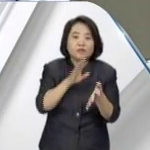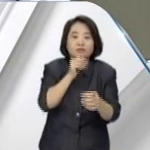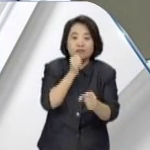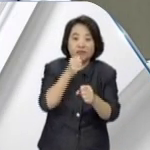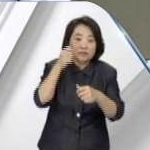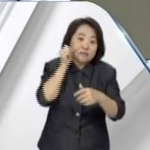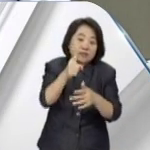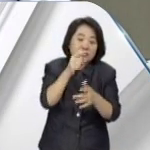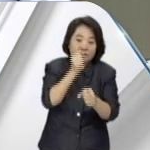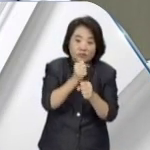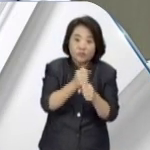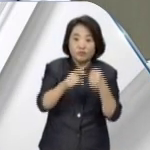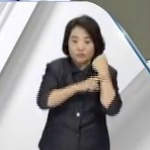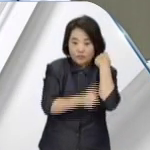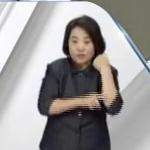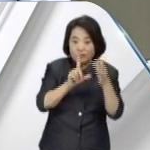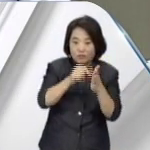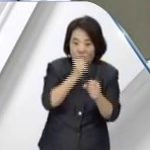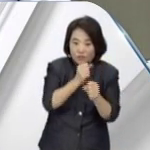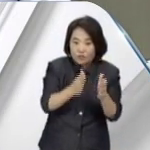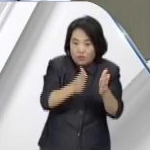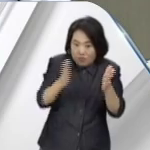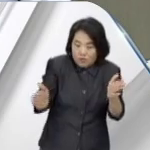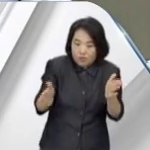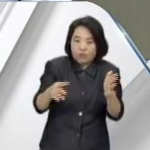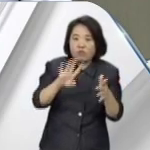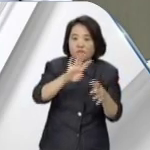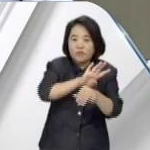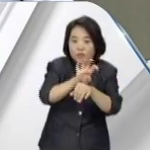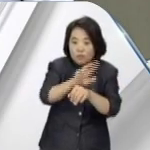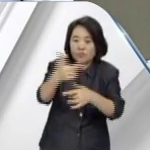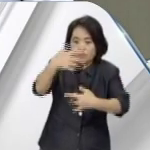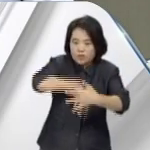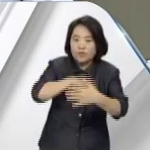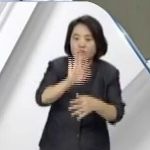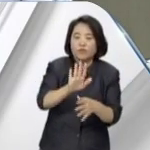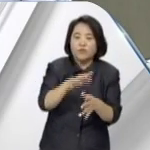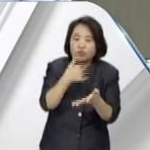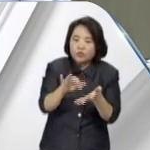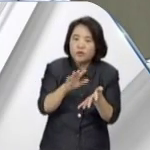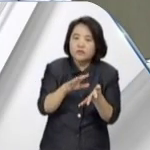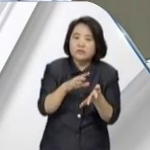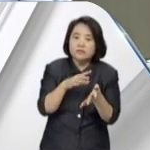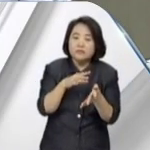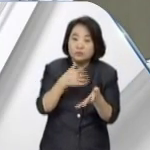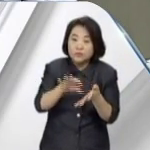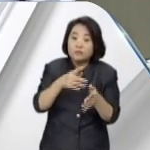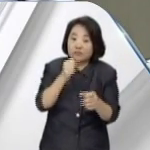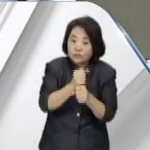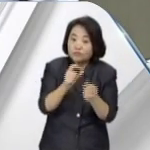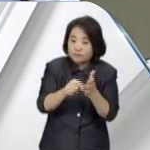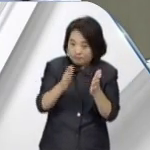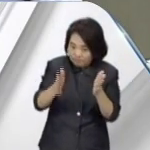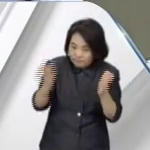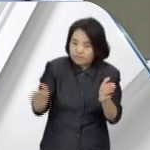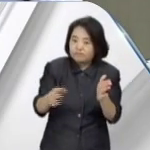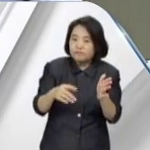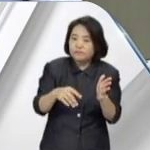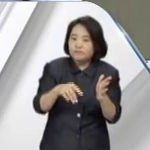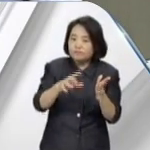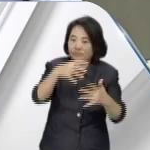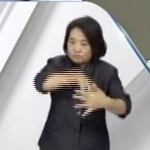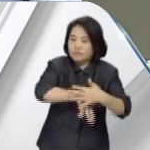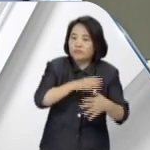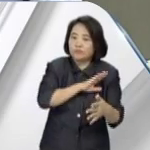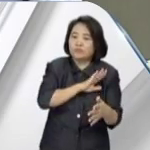每个月法定延长工时的46小时之内。那为什么要纳入法定工时46小时之内呢？就